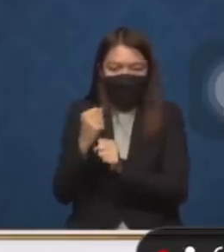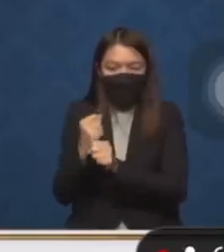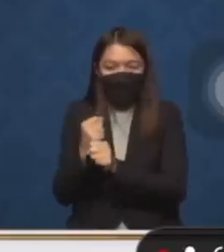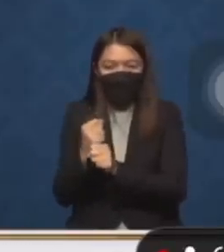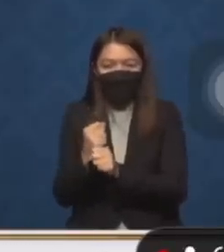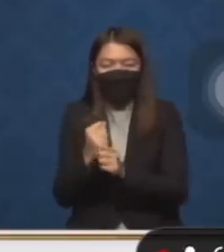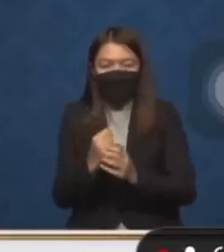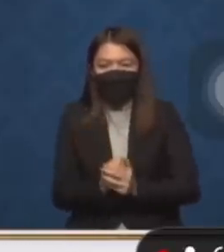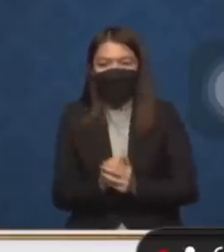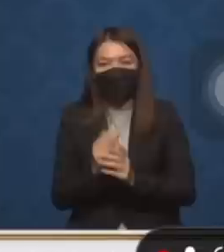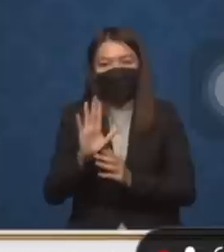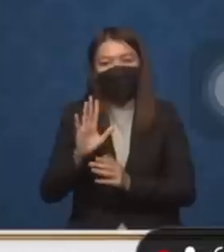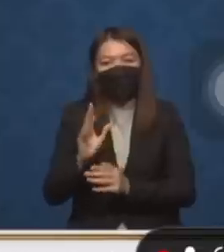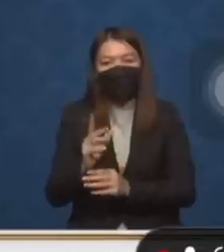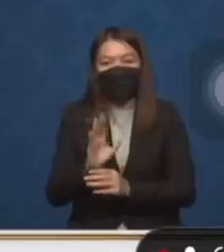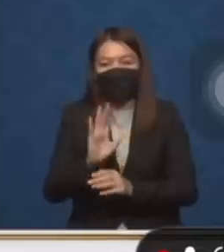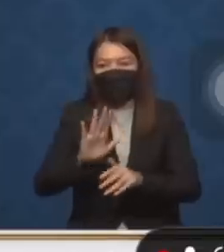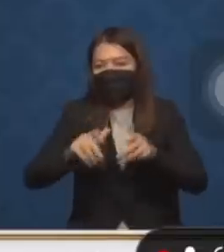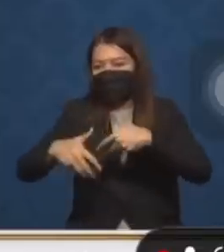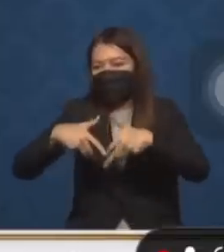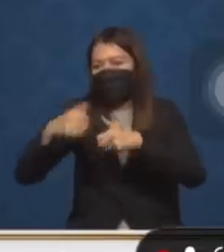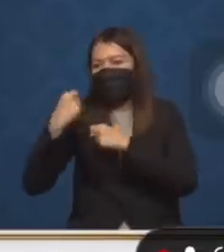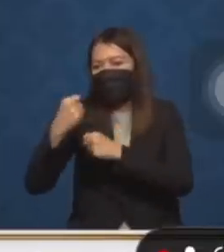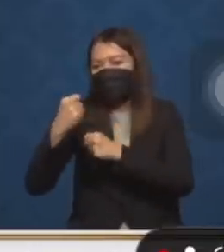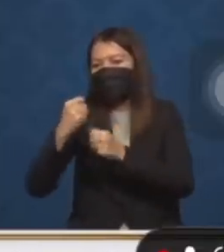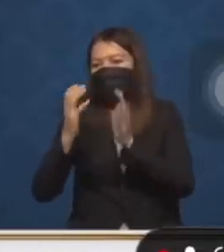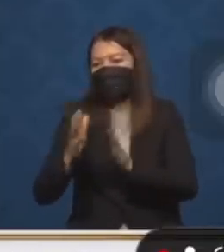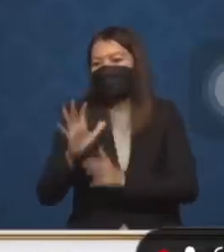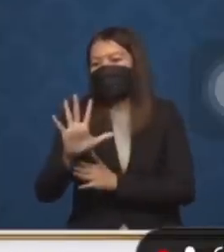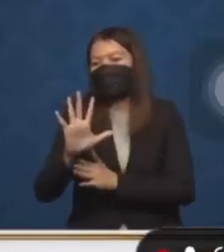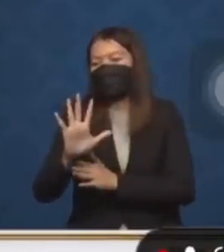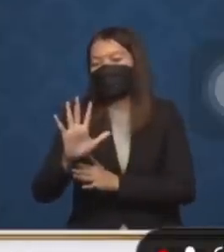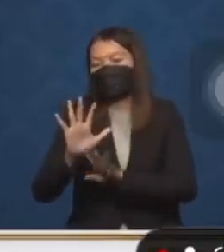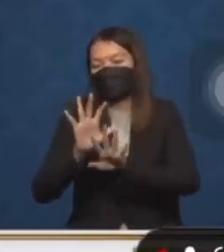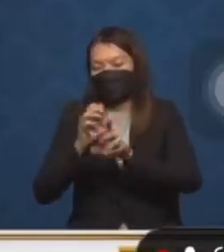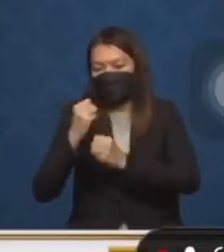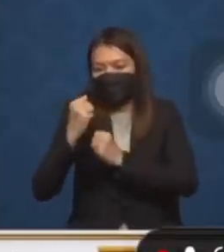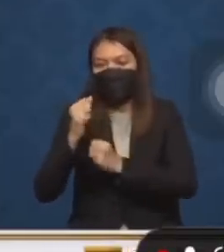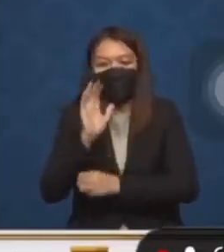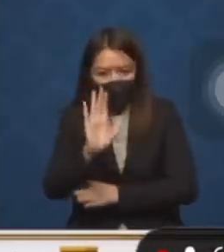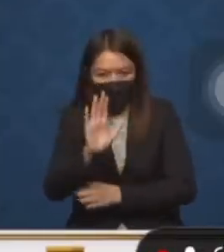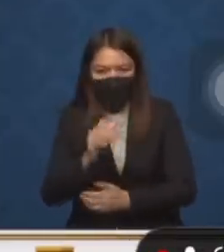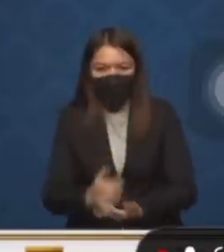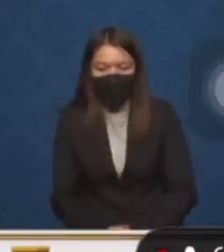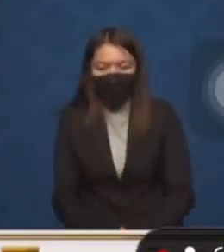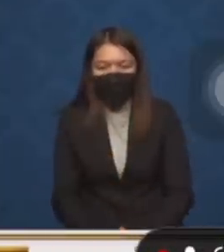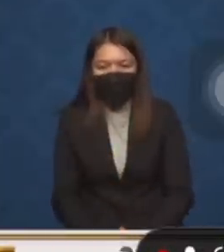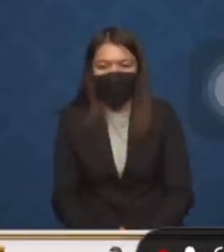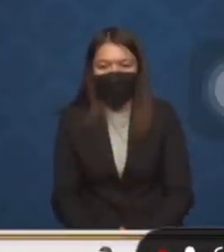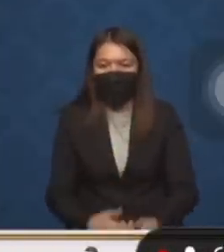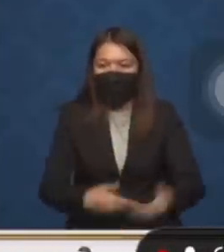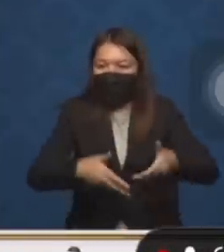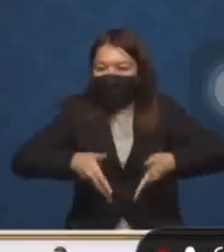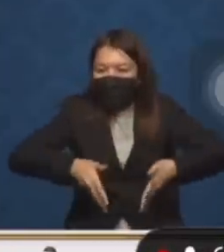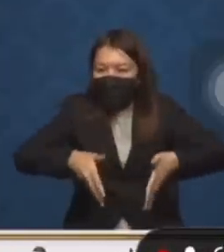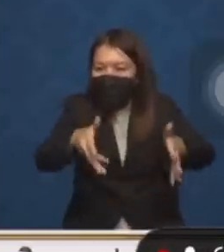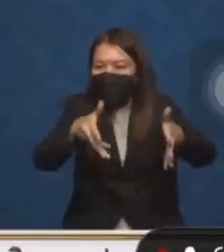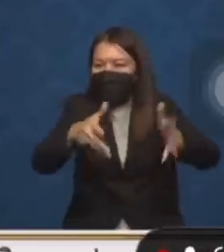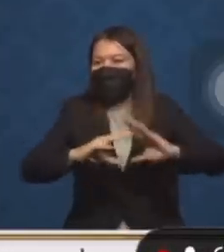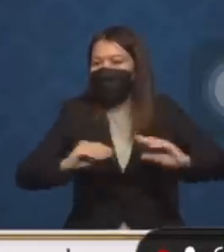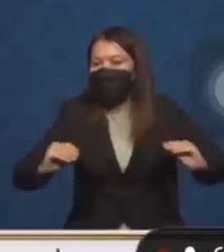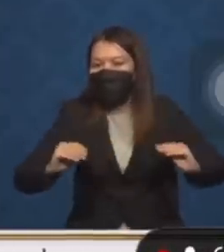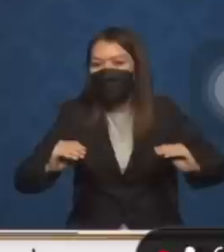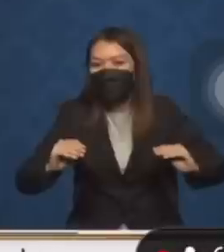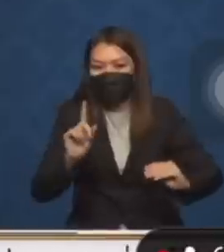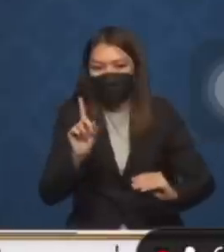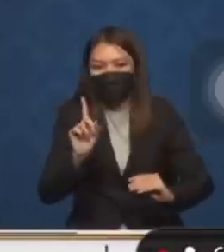8ที่สั่งห้ามชมนมทางการเมืองเกน 5 คนในช่เวลานี้ไม่ใช่เพีงการชมนมบท้ถนนทหายไปแต